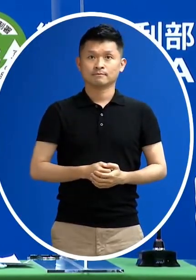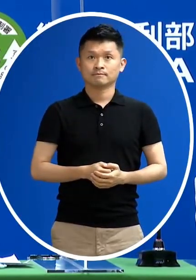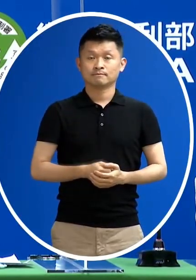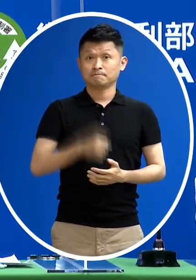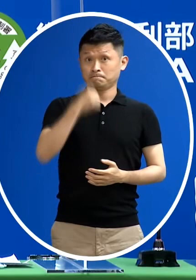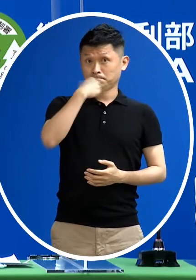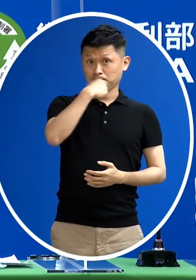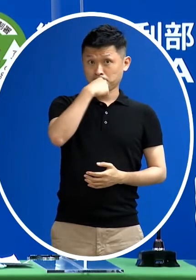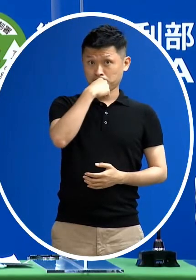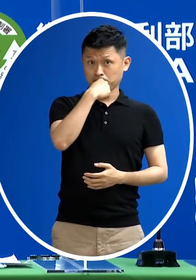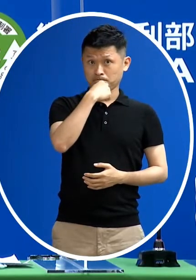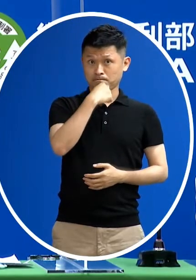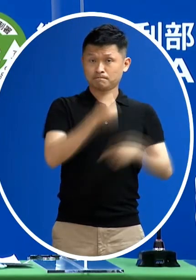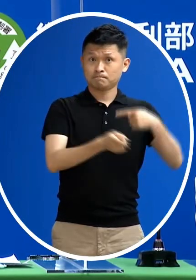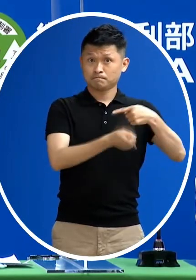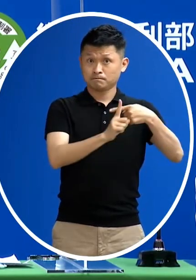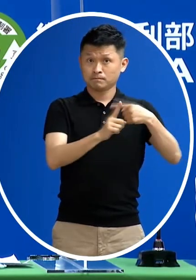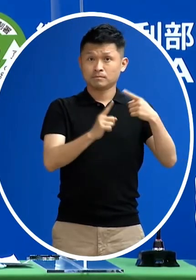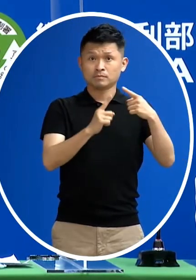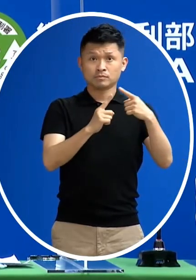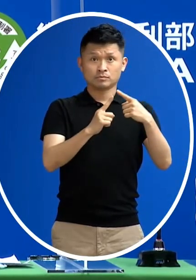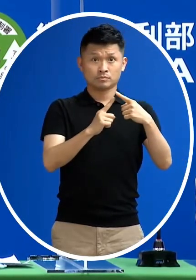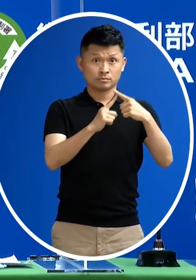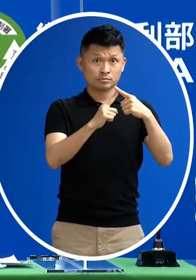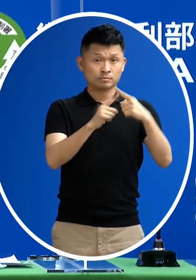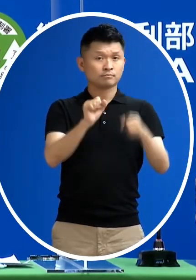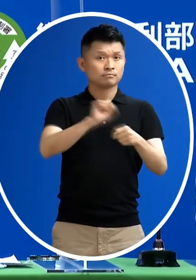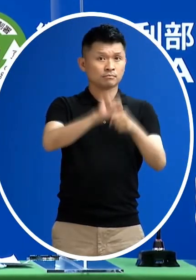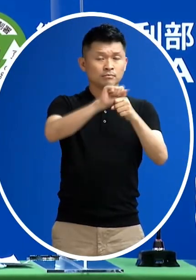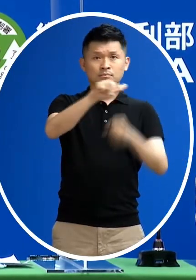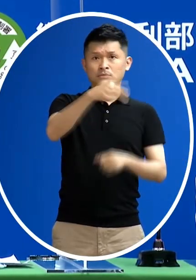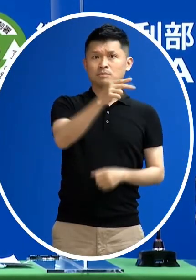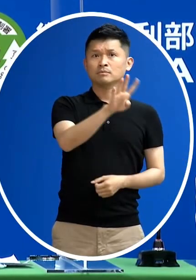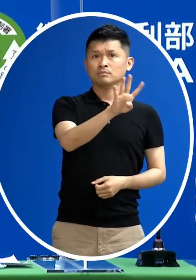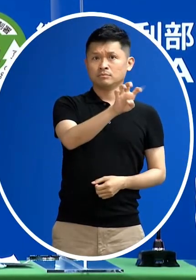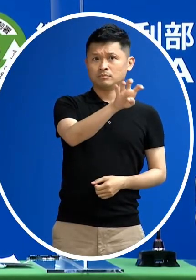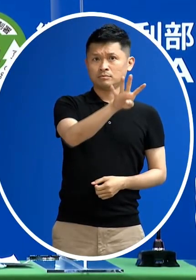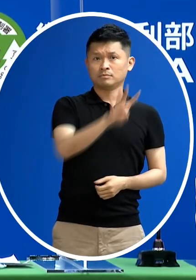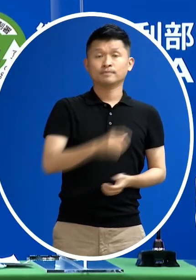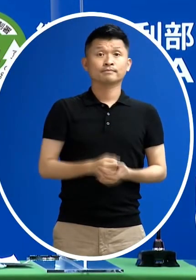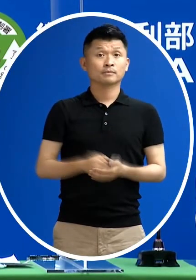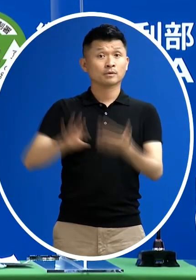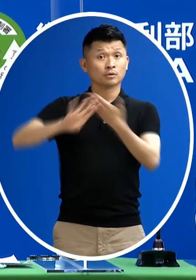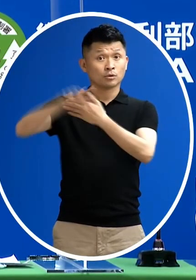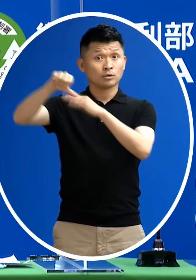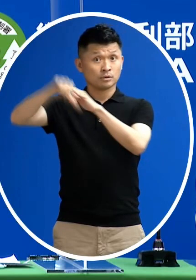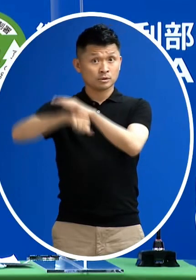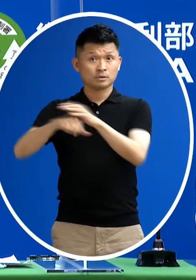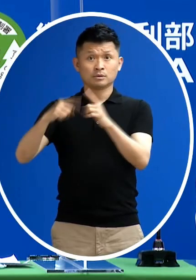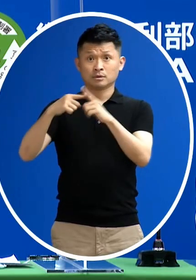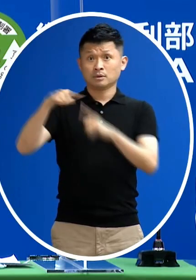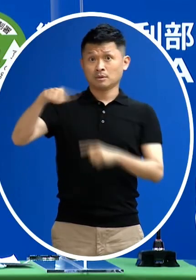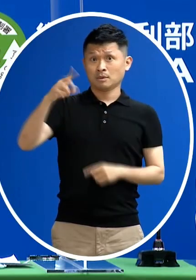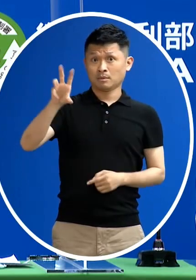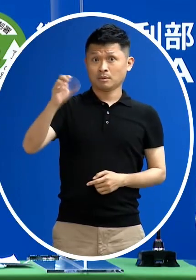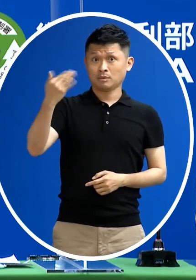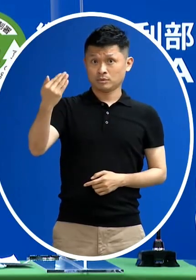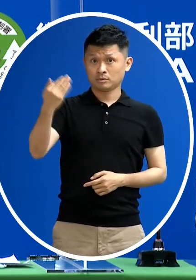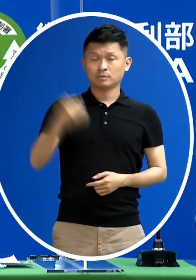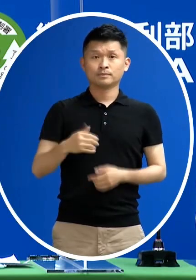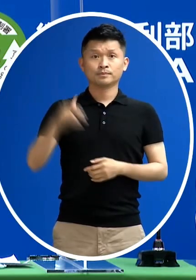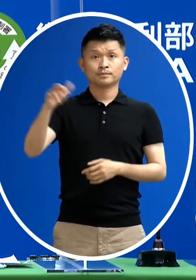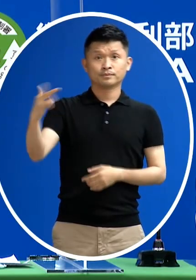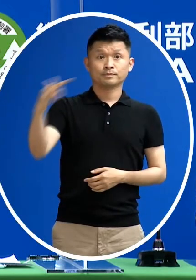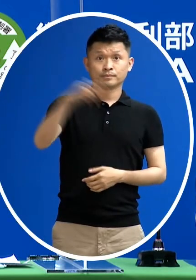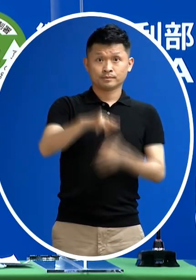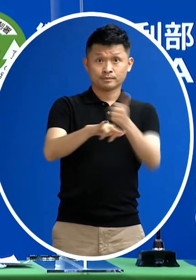那本土的病例哈，那是增加了744例，那境外移入的189例，落